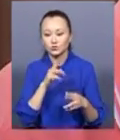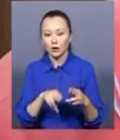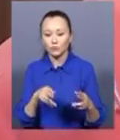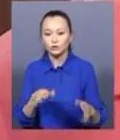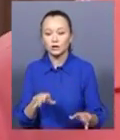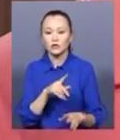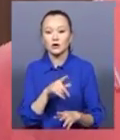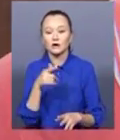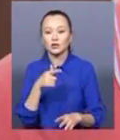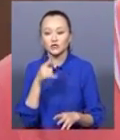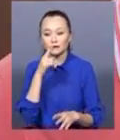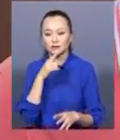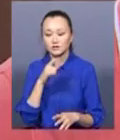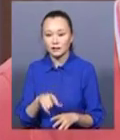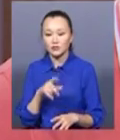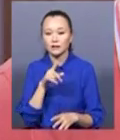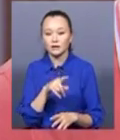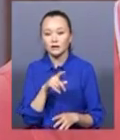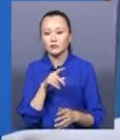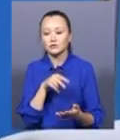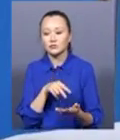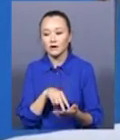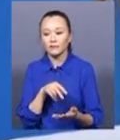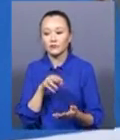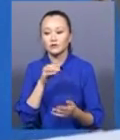Она гражданка Казахстана, и она ставит у